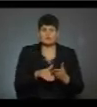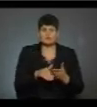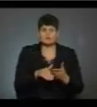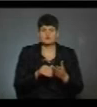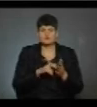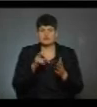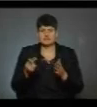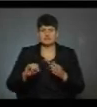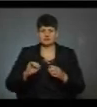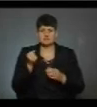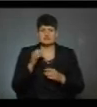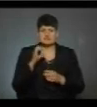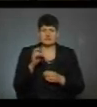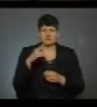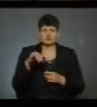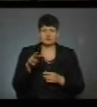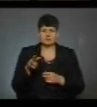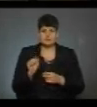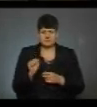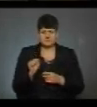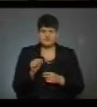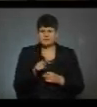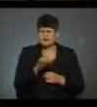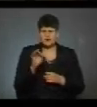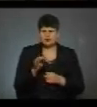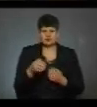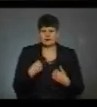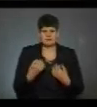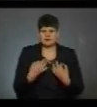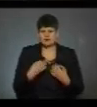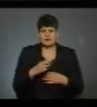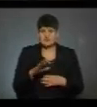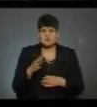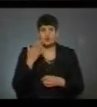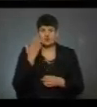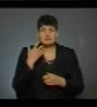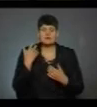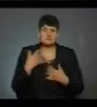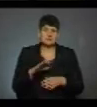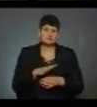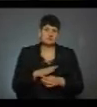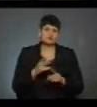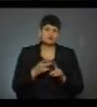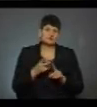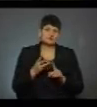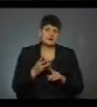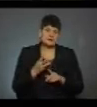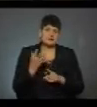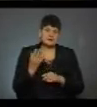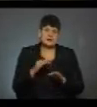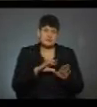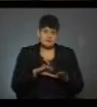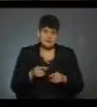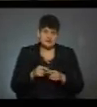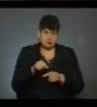клубу другові Сергію Думі. Він нічого нам не розказував. Він же коли, напевне, це було другий або третій день після цього, як